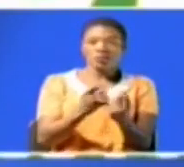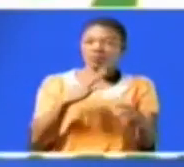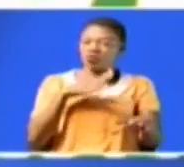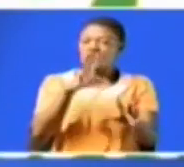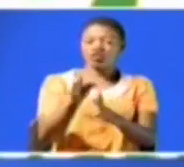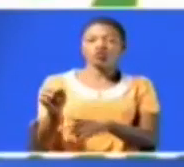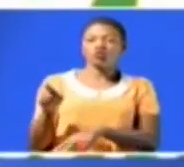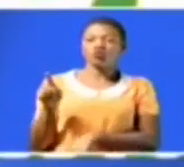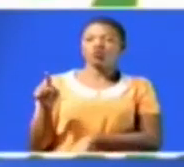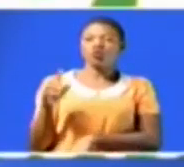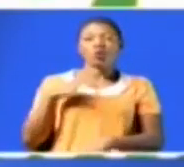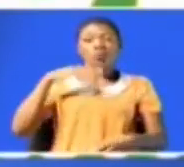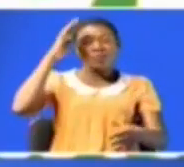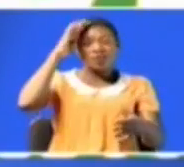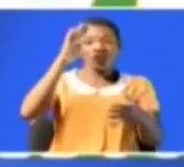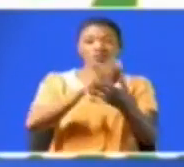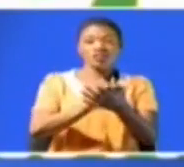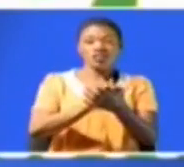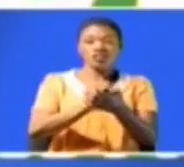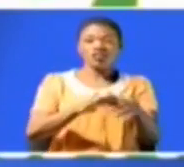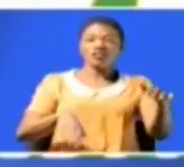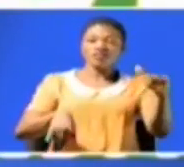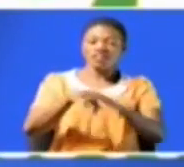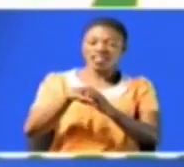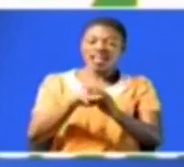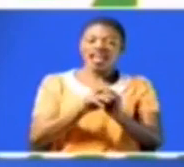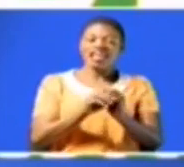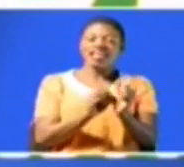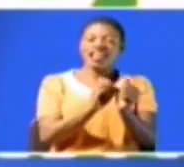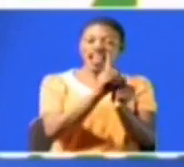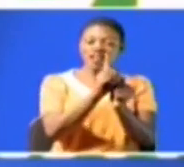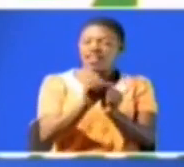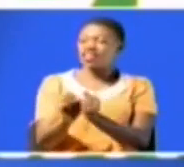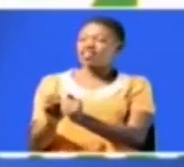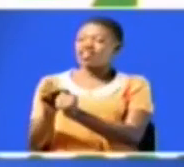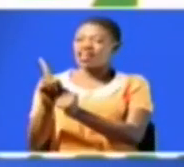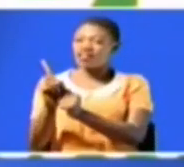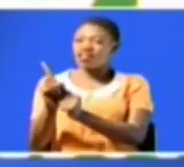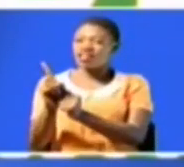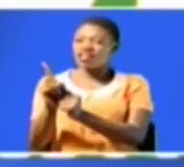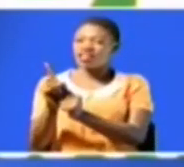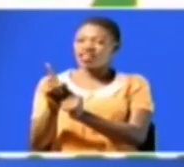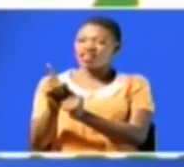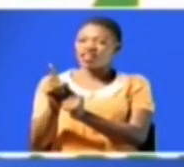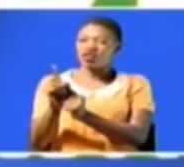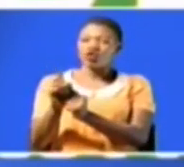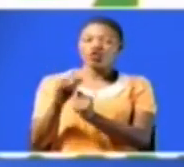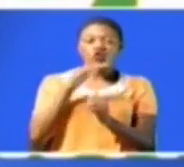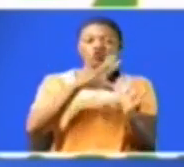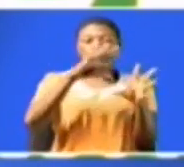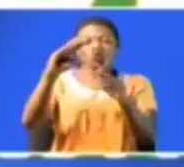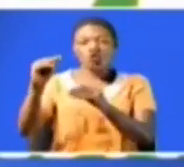I will play you. I still believe that football is 11 versus 11. Football, you don't go to the field that you are